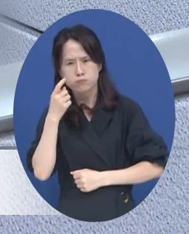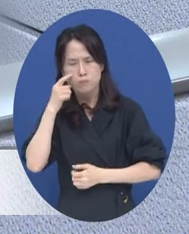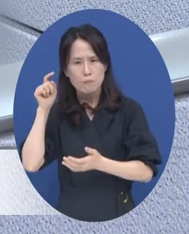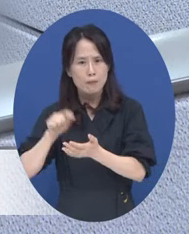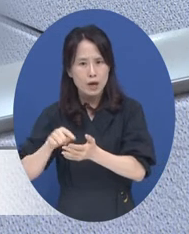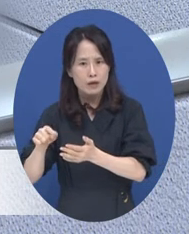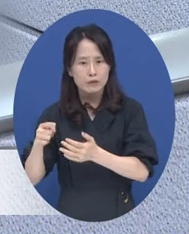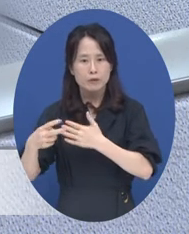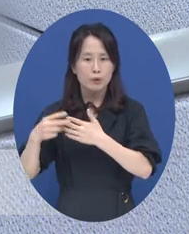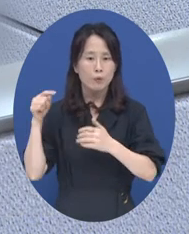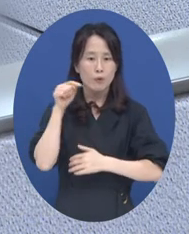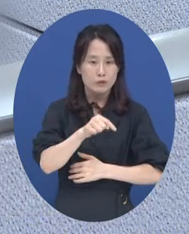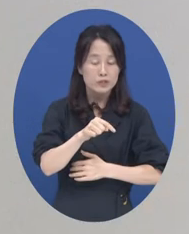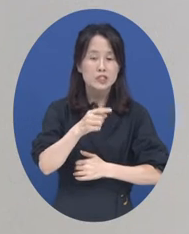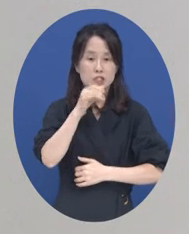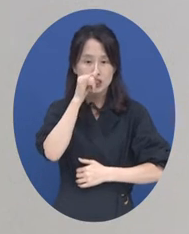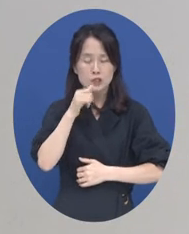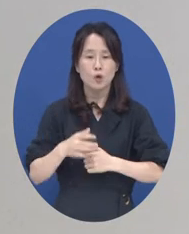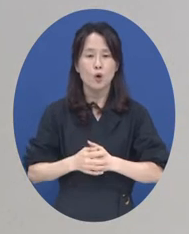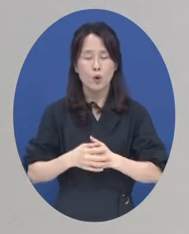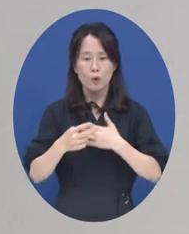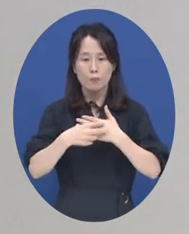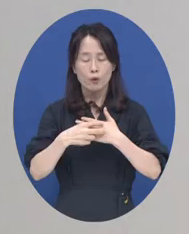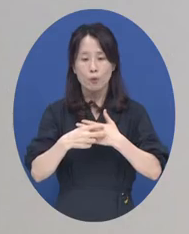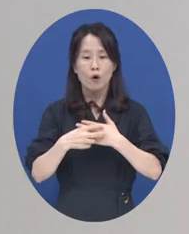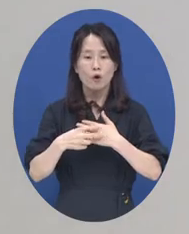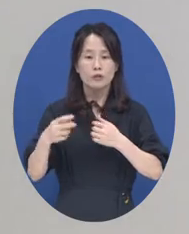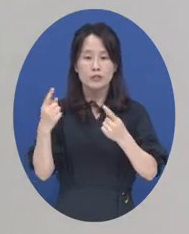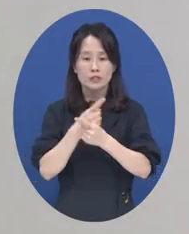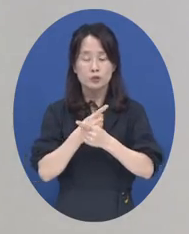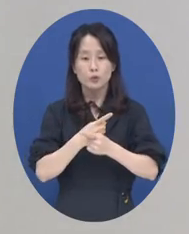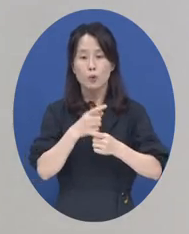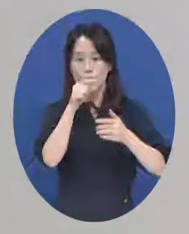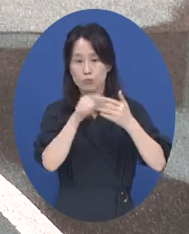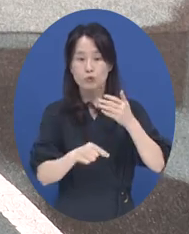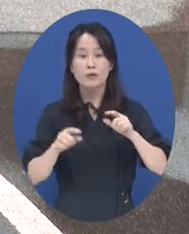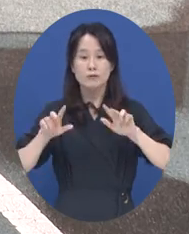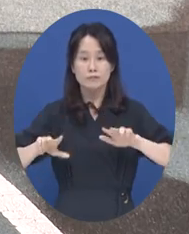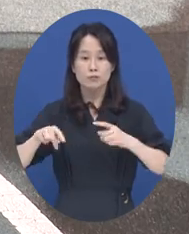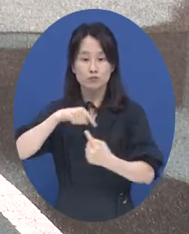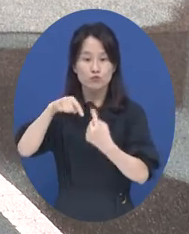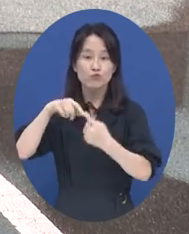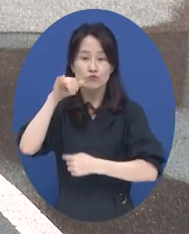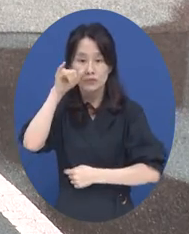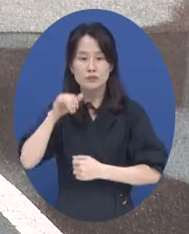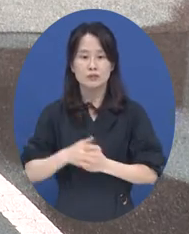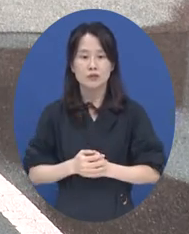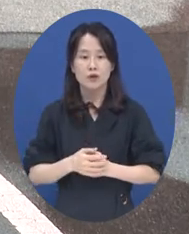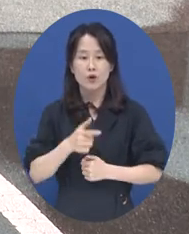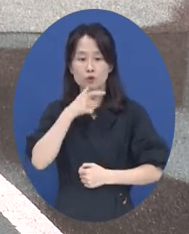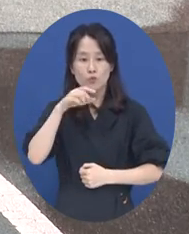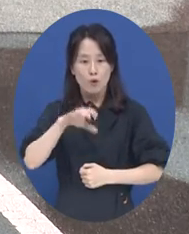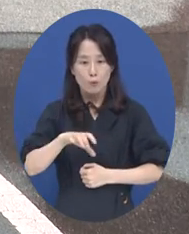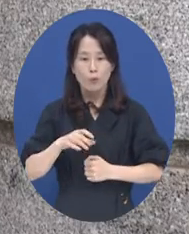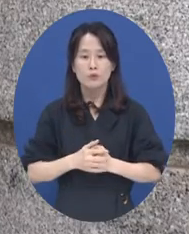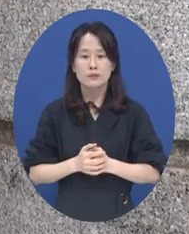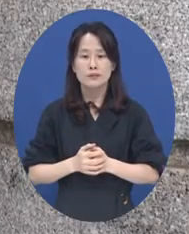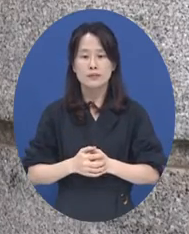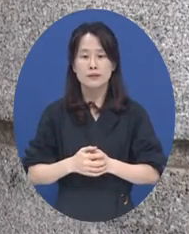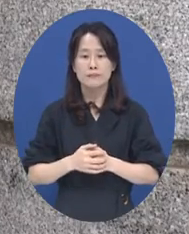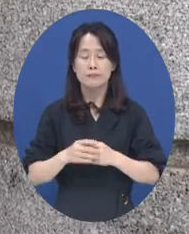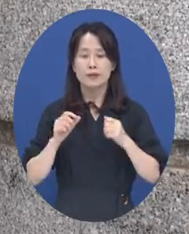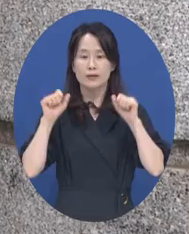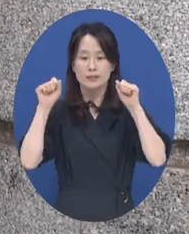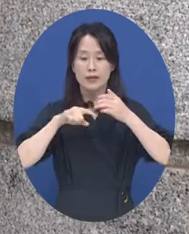때만 병원을 갈수 있게 통원치료 시스템은 이미 가동 중입니다. 지난달 수원 소재 인재개발원